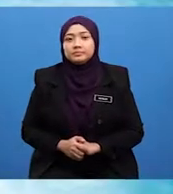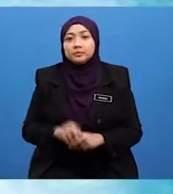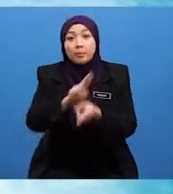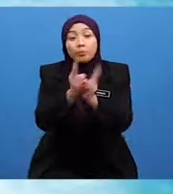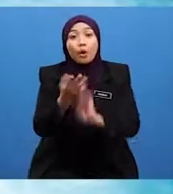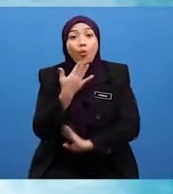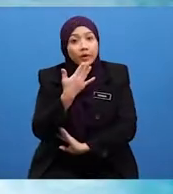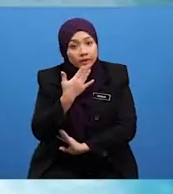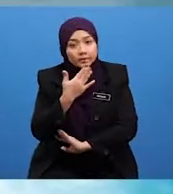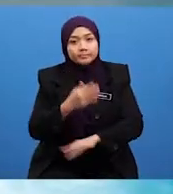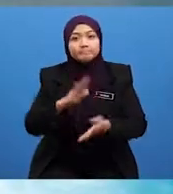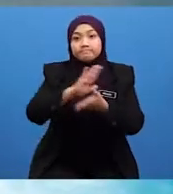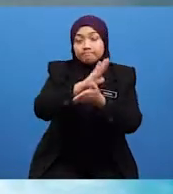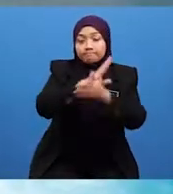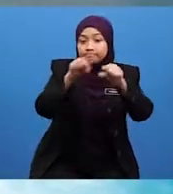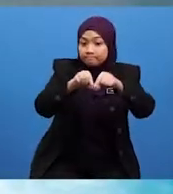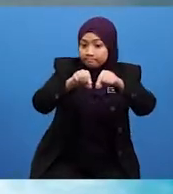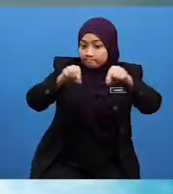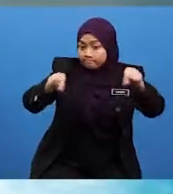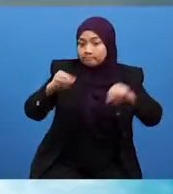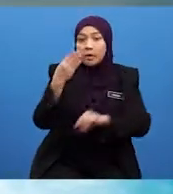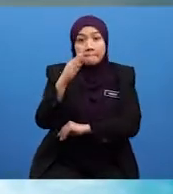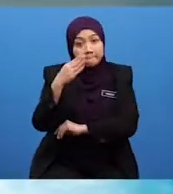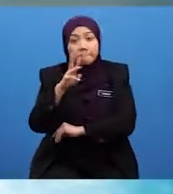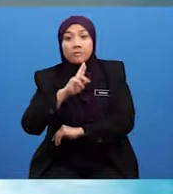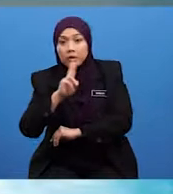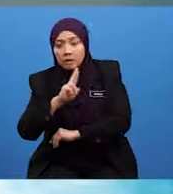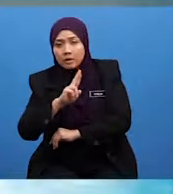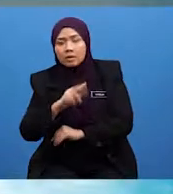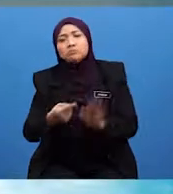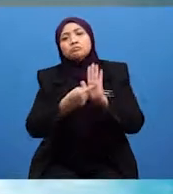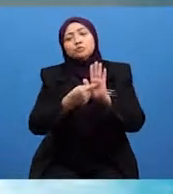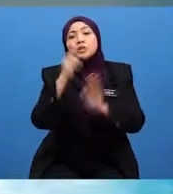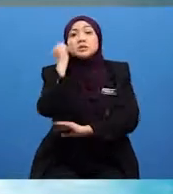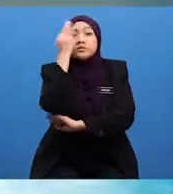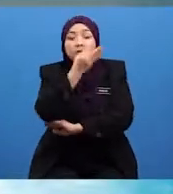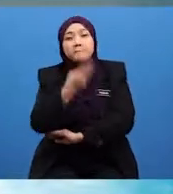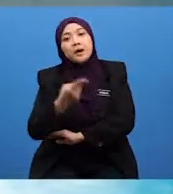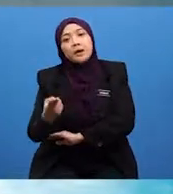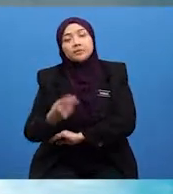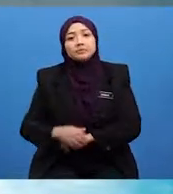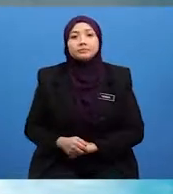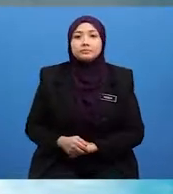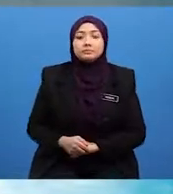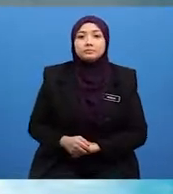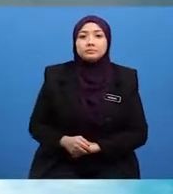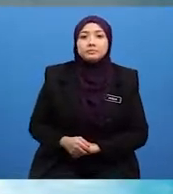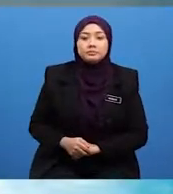Perubahan warna dalam kertas litmus menunjukkan sifat sesuatu bahan.